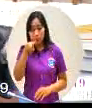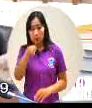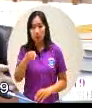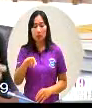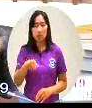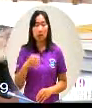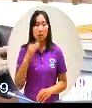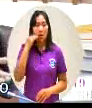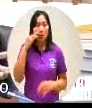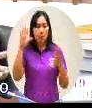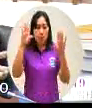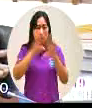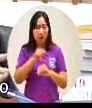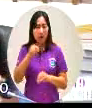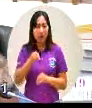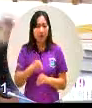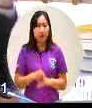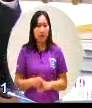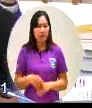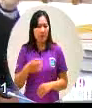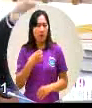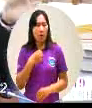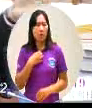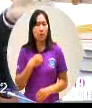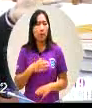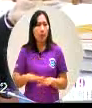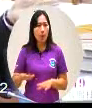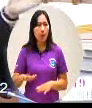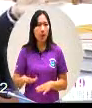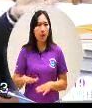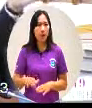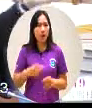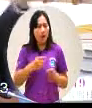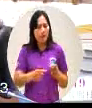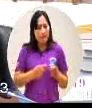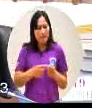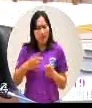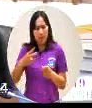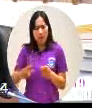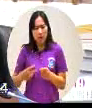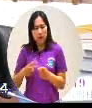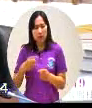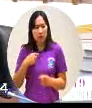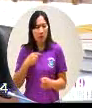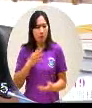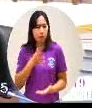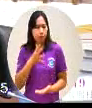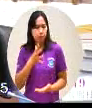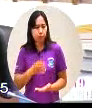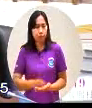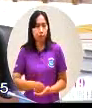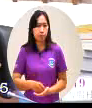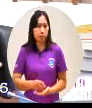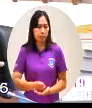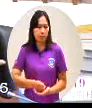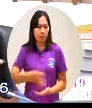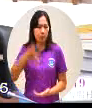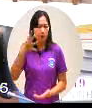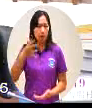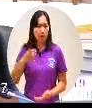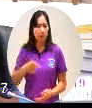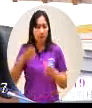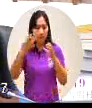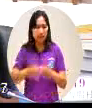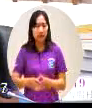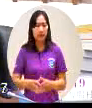用路人就等于做危险嘛。啊！这经过你看一年两年，我安尼讲到即卖嘛也唔装，这实在吼、哦，这上简